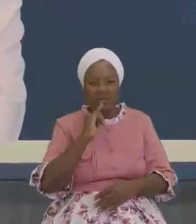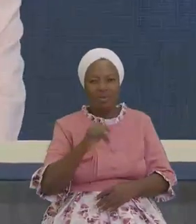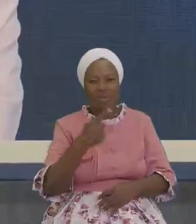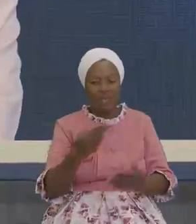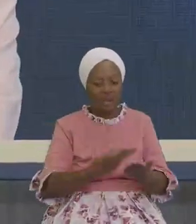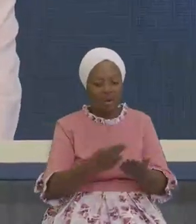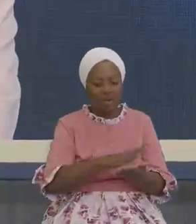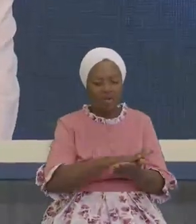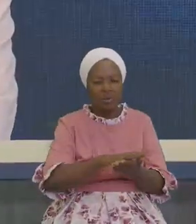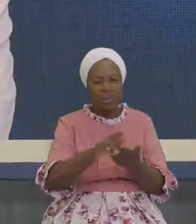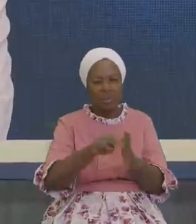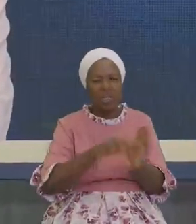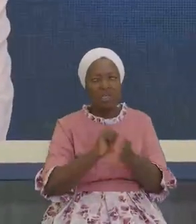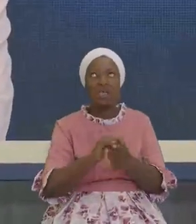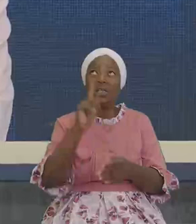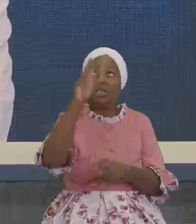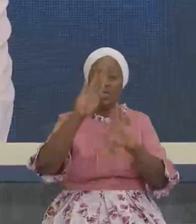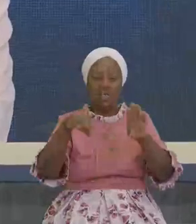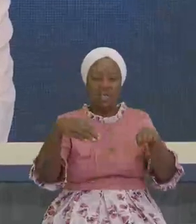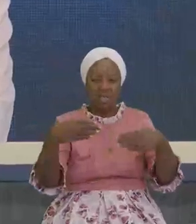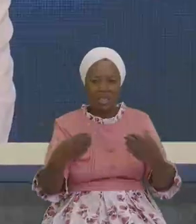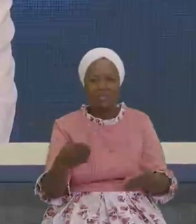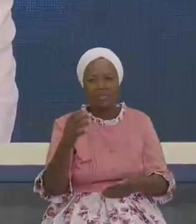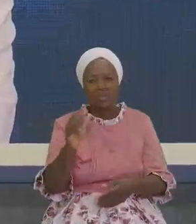la justice qu'il donne.